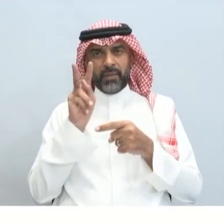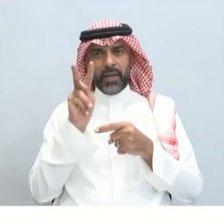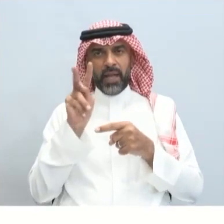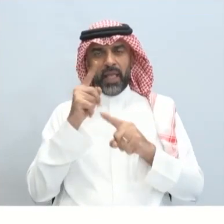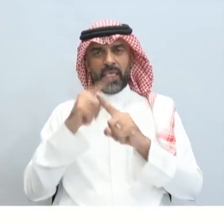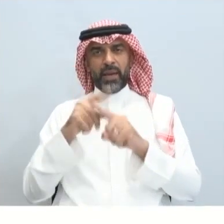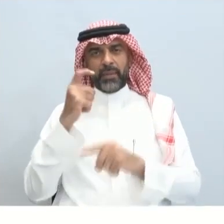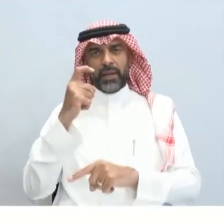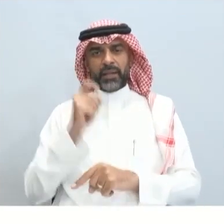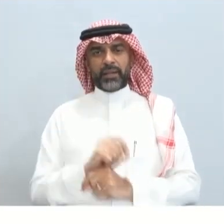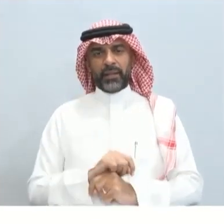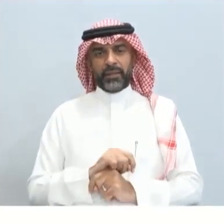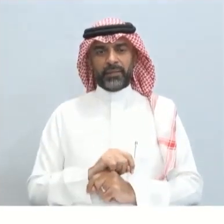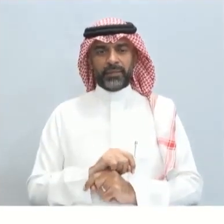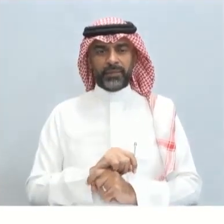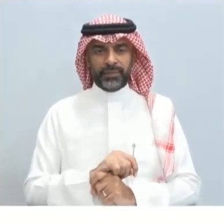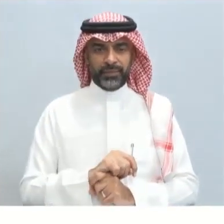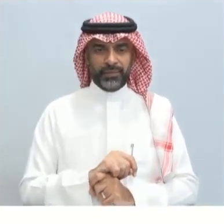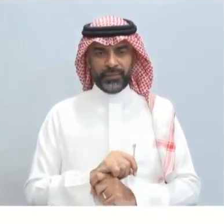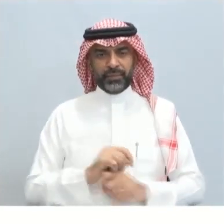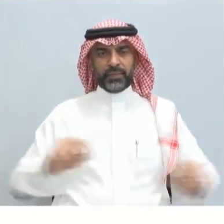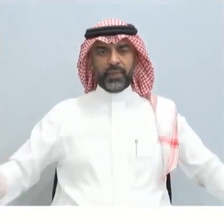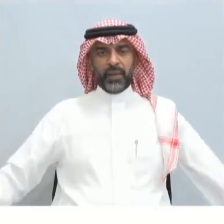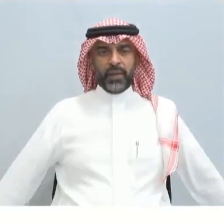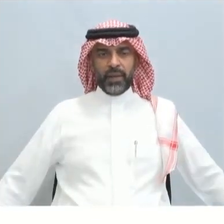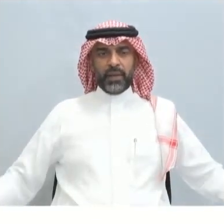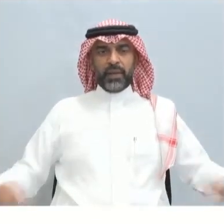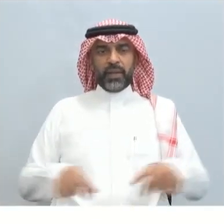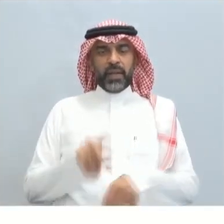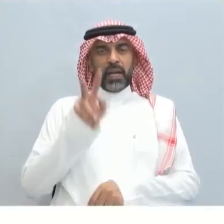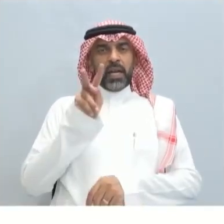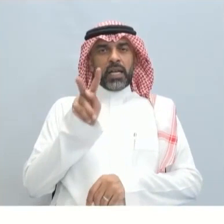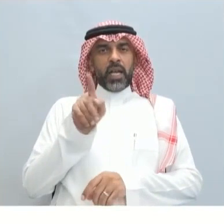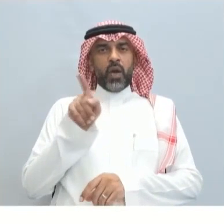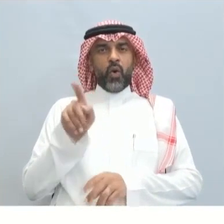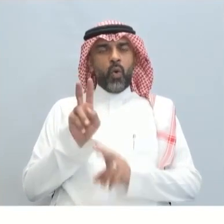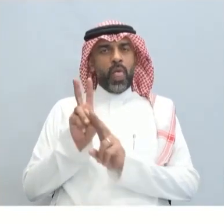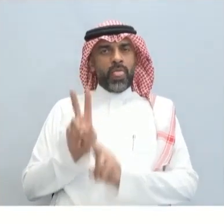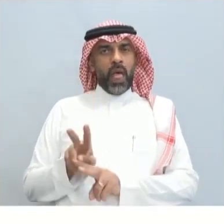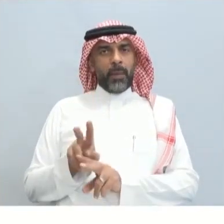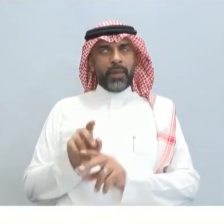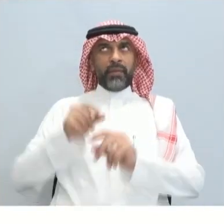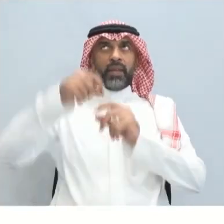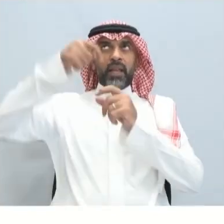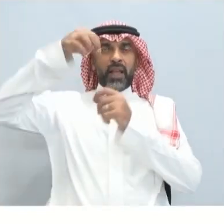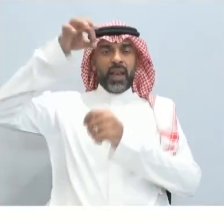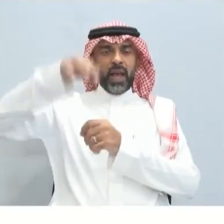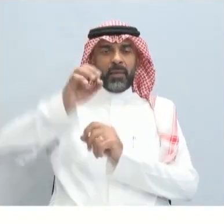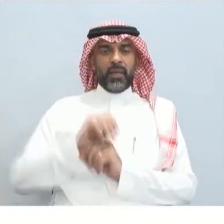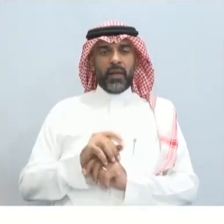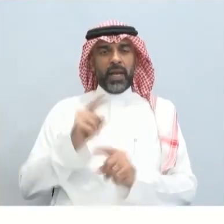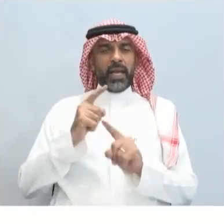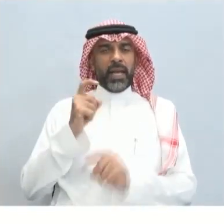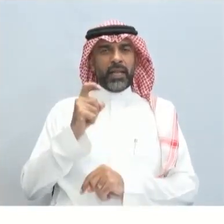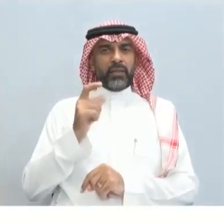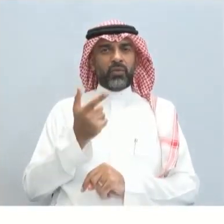اكس اذا اف تساوي سالب كي في اكس ك كانت عباره عن ثابت النابض اما الاكس كانت